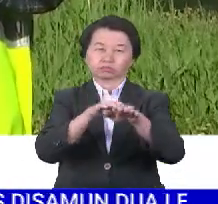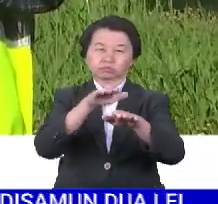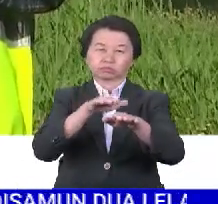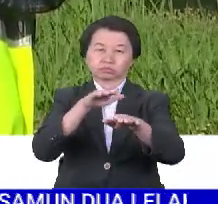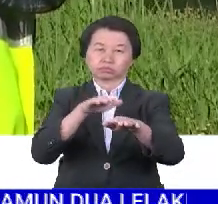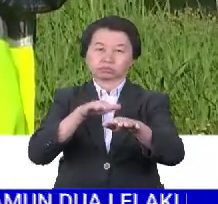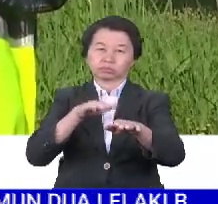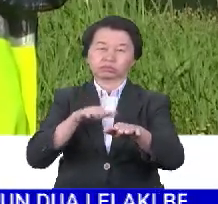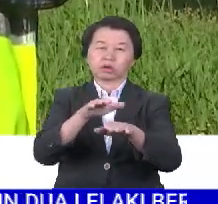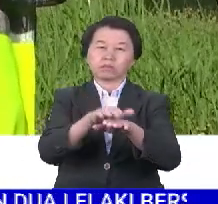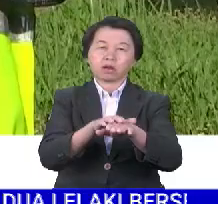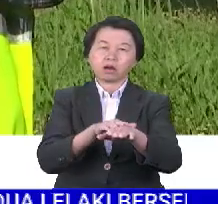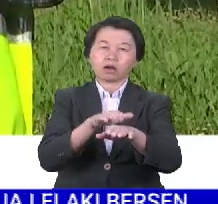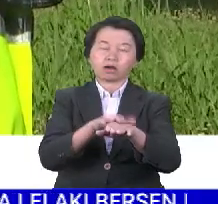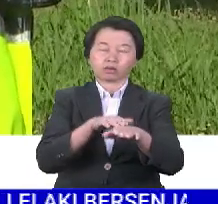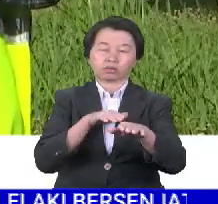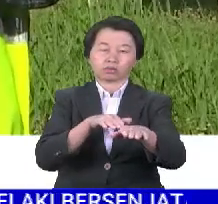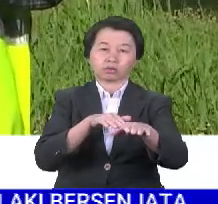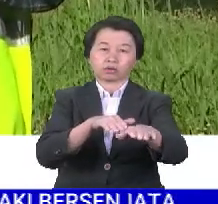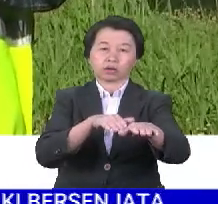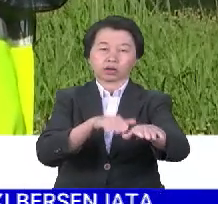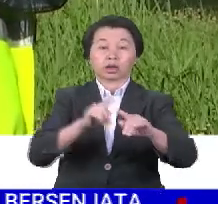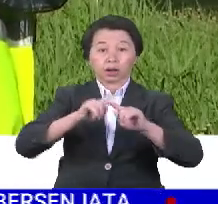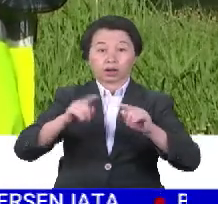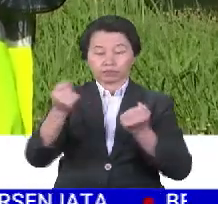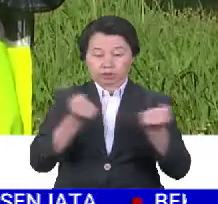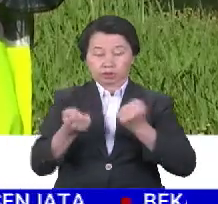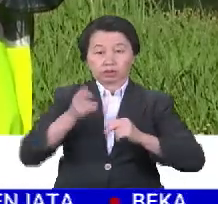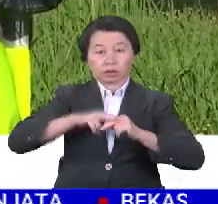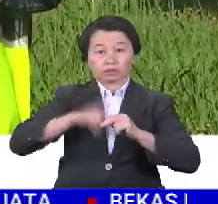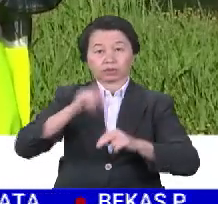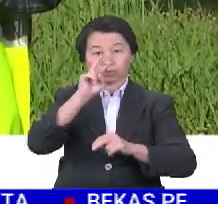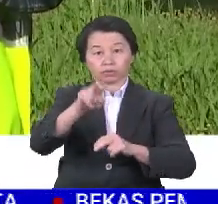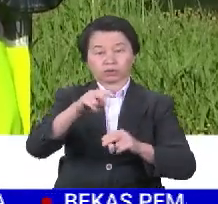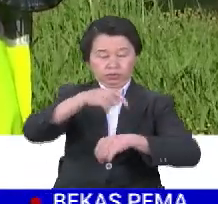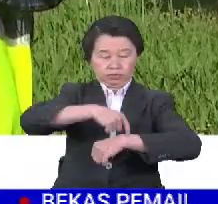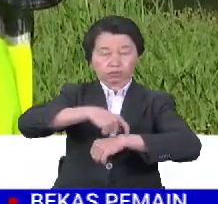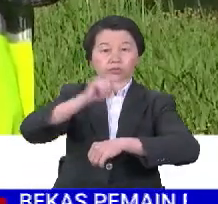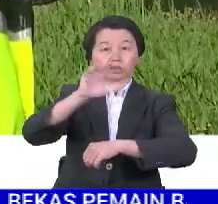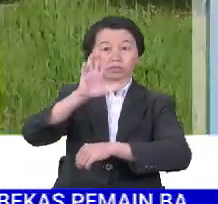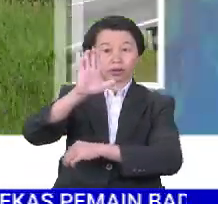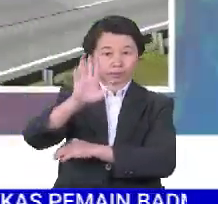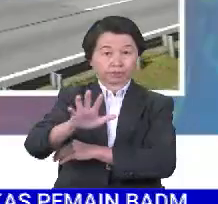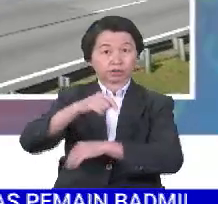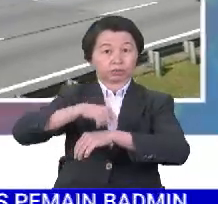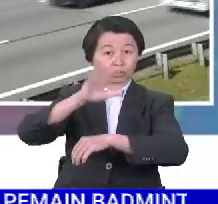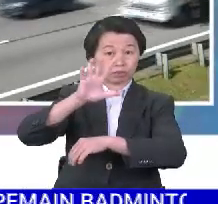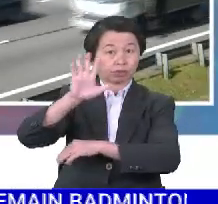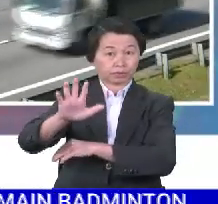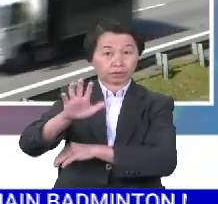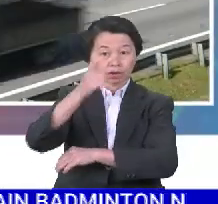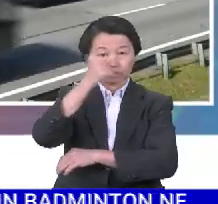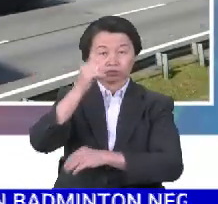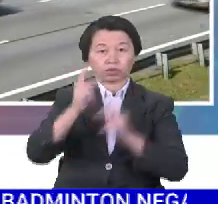aliran trafik sedikit perlahan. Bagaimanapun, peningkatan kenderaan juga dapat dilihat sekitar jam 5 petang tadi. Saya kira ia